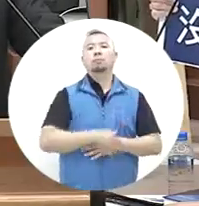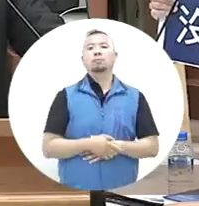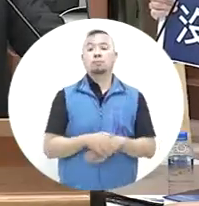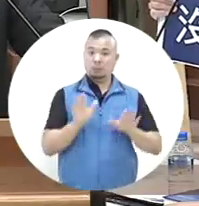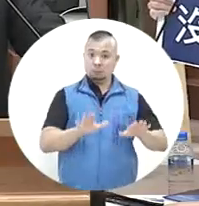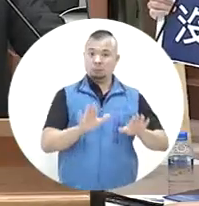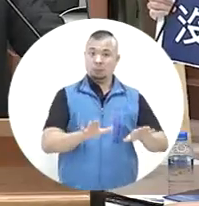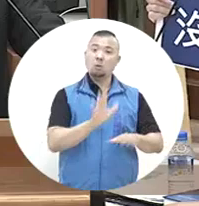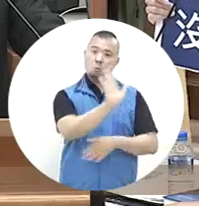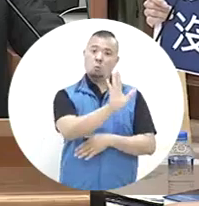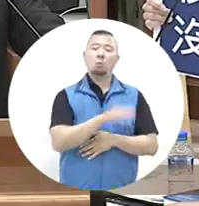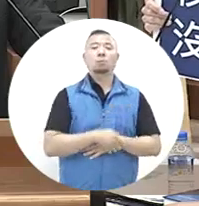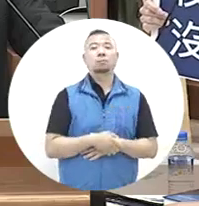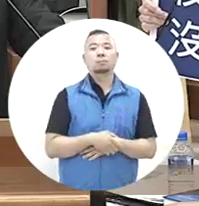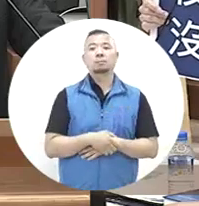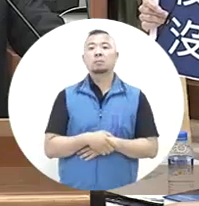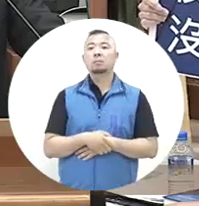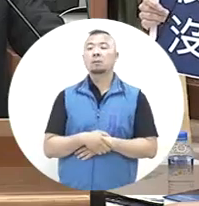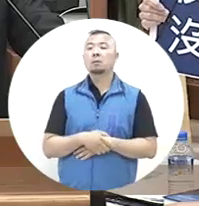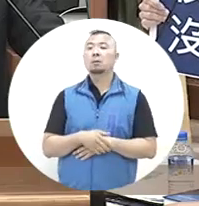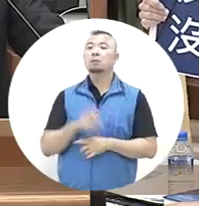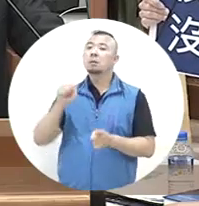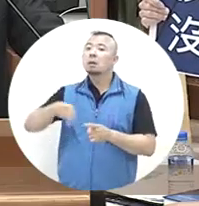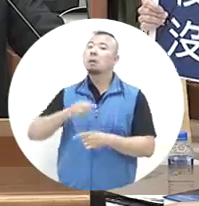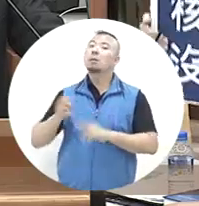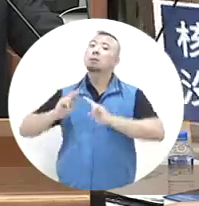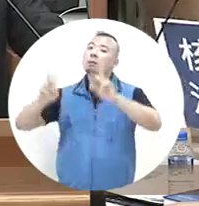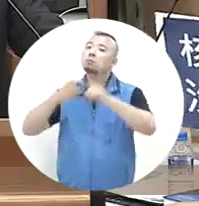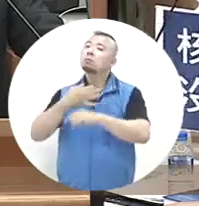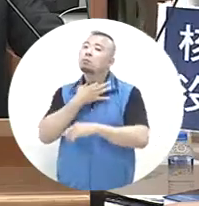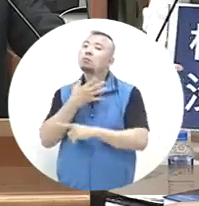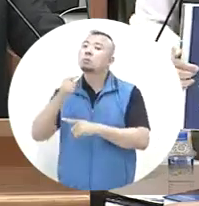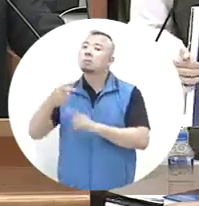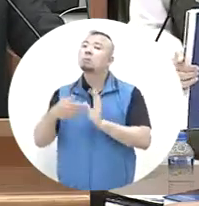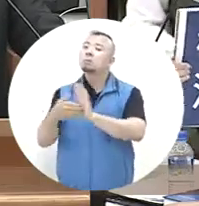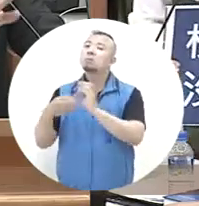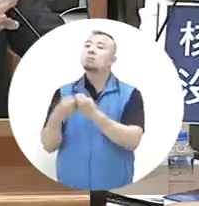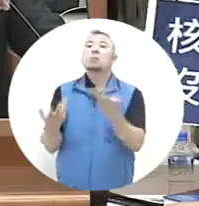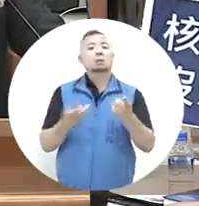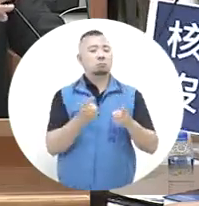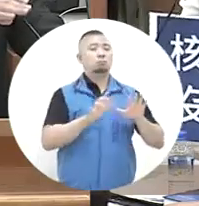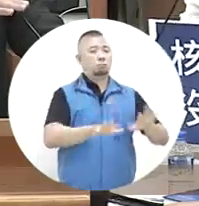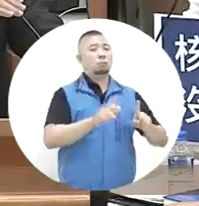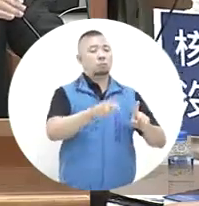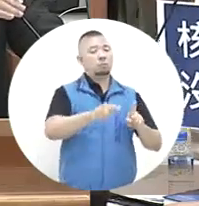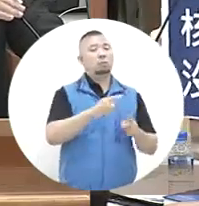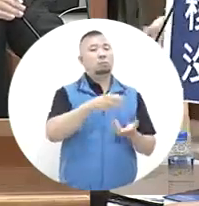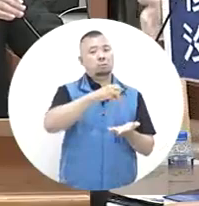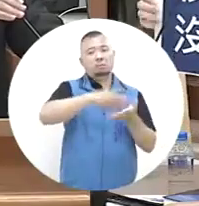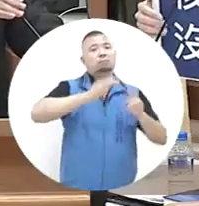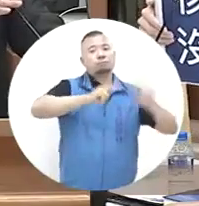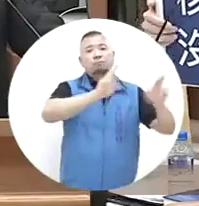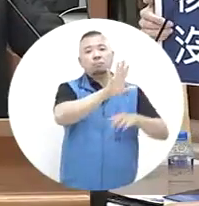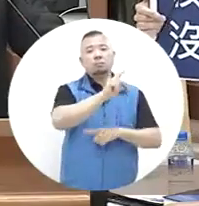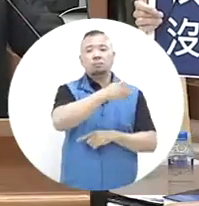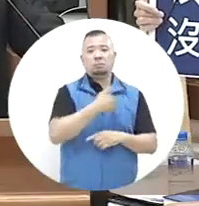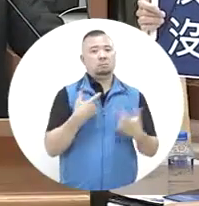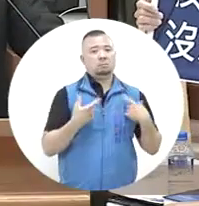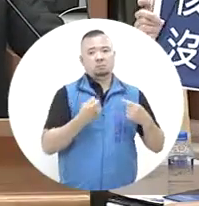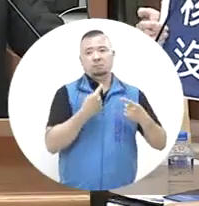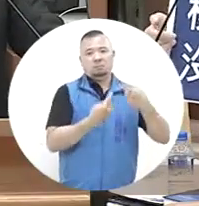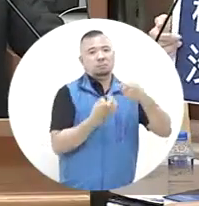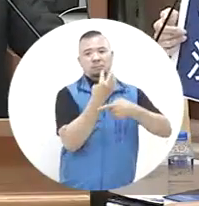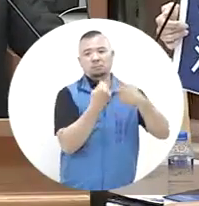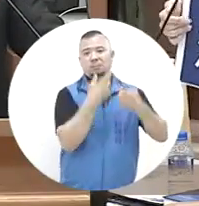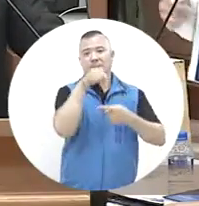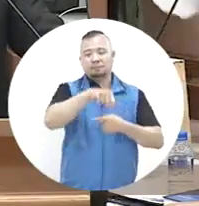现阶段有核电。 那要怎么样不缺电？你说啊。 现阶段有核电嘛？然后我们在整个能源的配比上，哪一个更能够